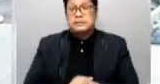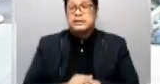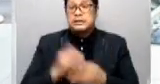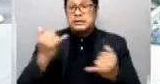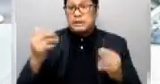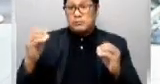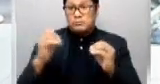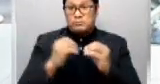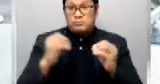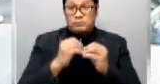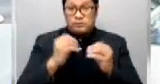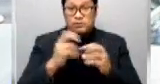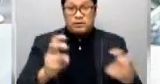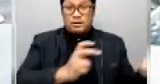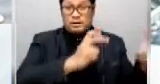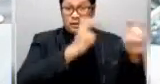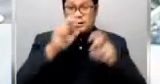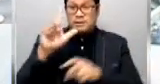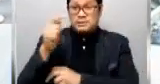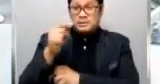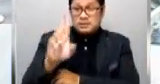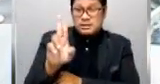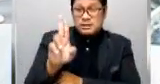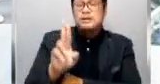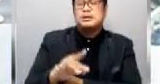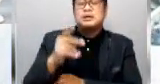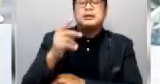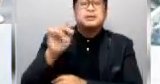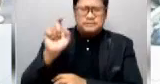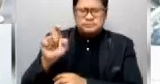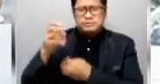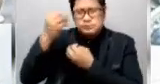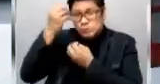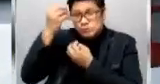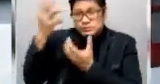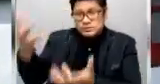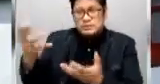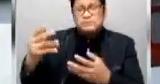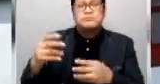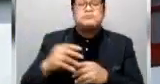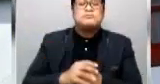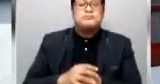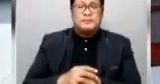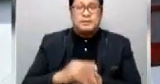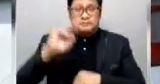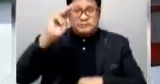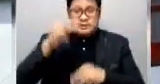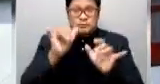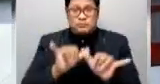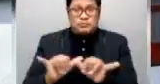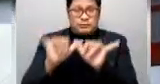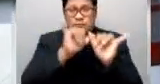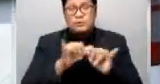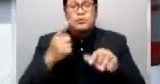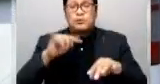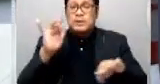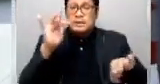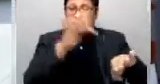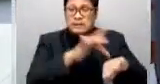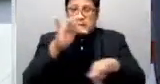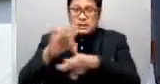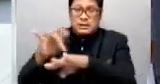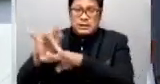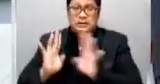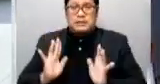lokal na pamahalaan ng pagtiyak na nasusunod ang minimum health protocols. Itatap po ulit namin ng mga barangay, hihingi po ulit kami ng tulong